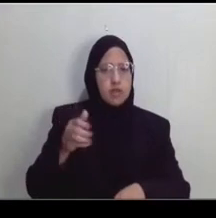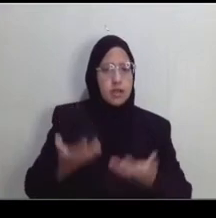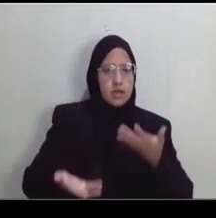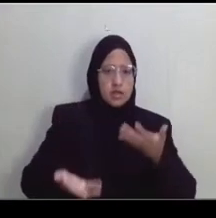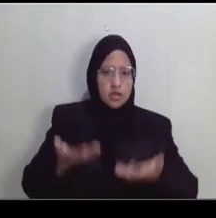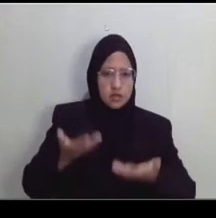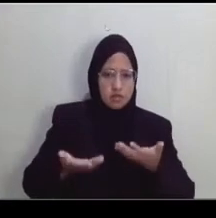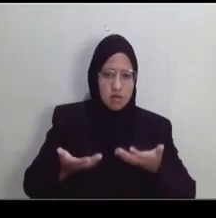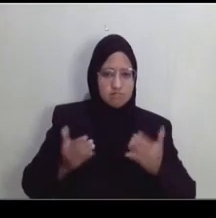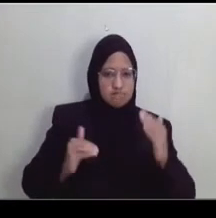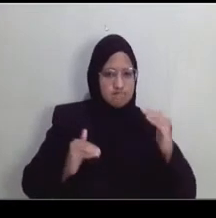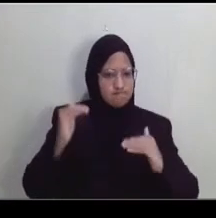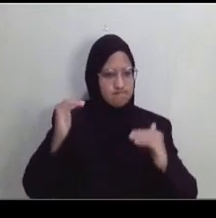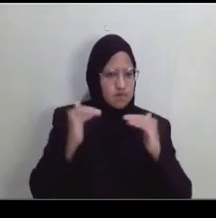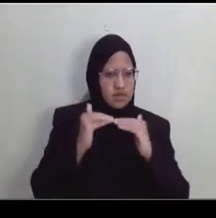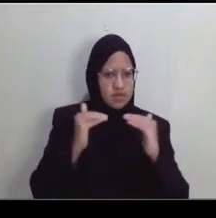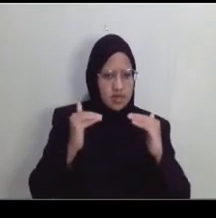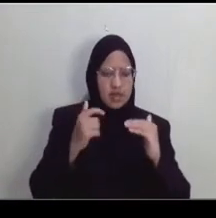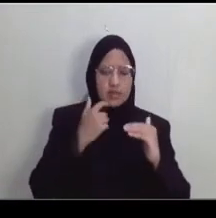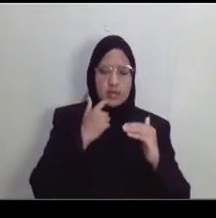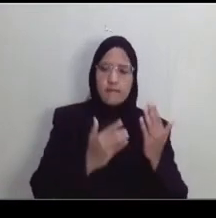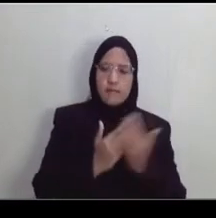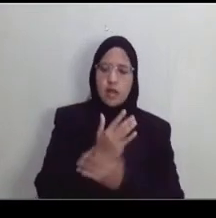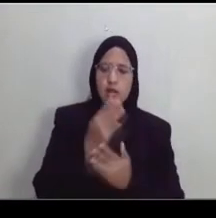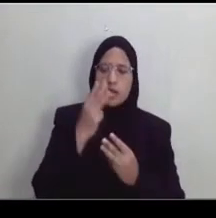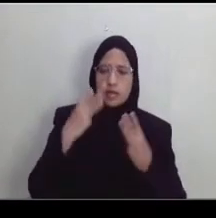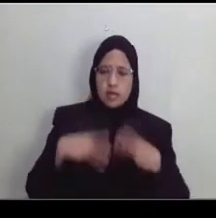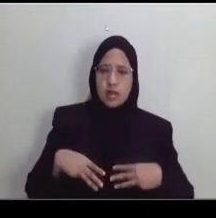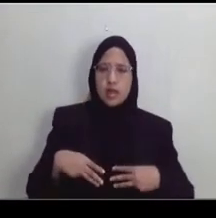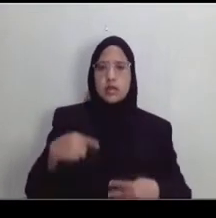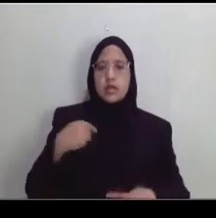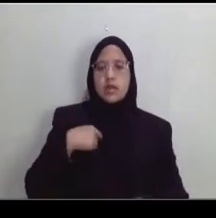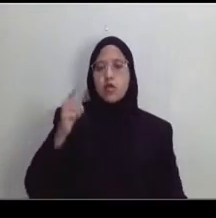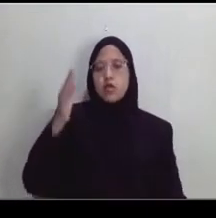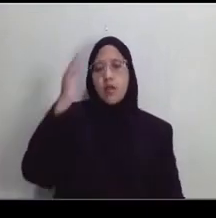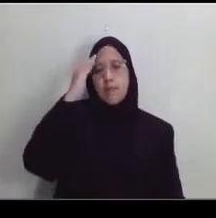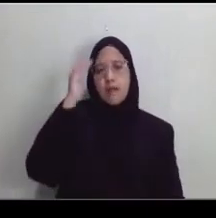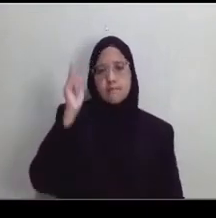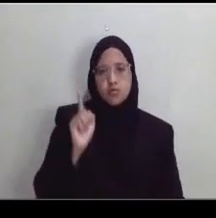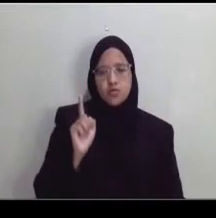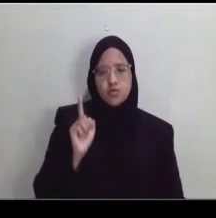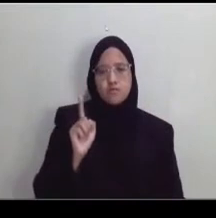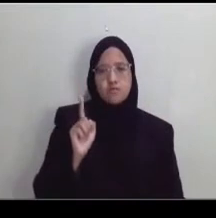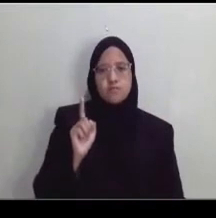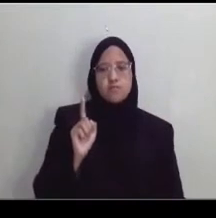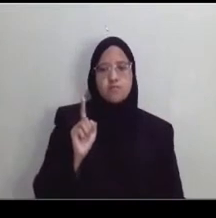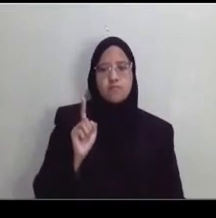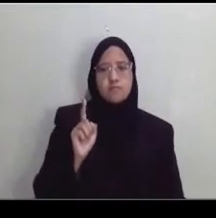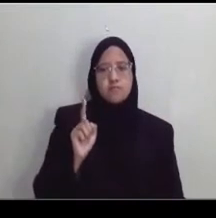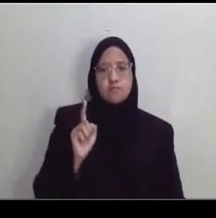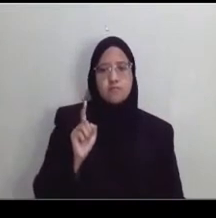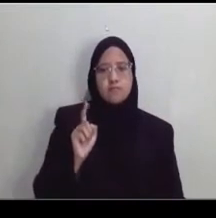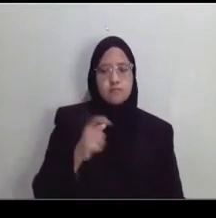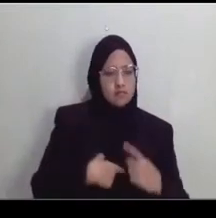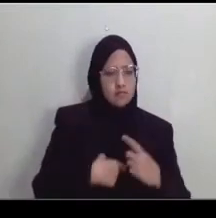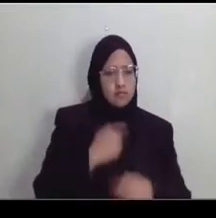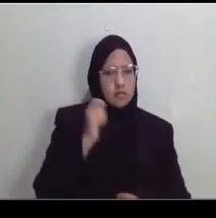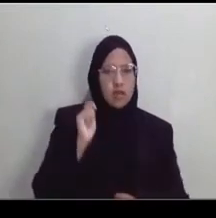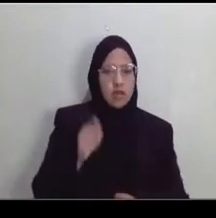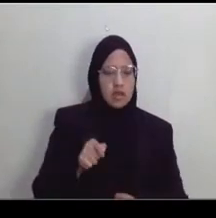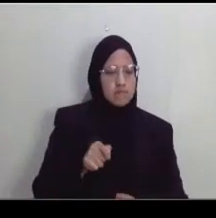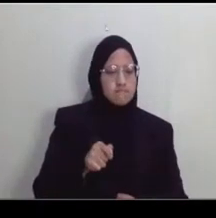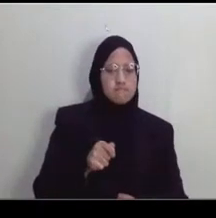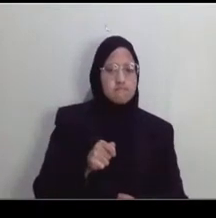pelanggaran etika yang dilakukan maka perlu dipahami bahwa kedudukan sebagai Hakim menuntut diri